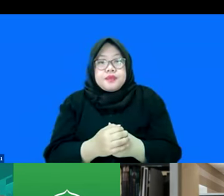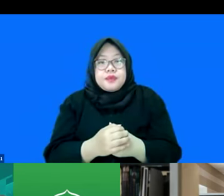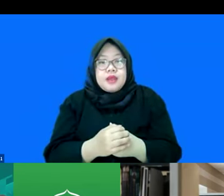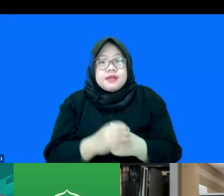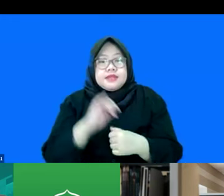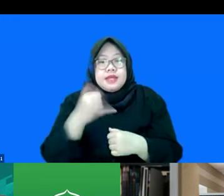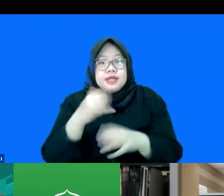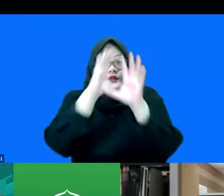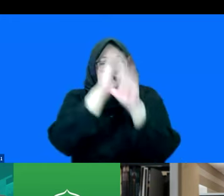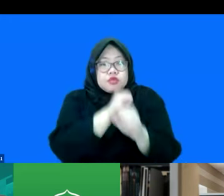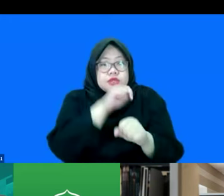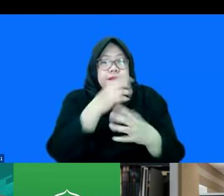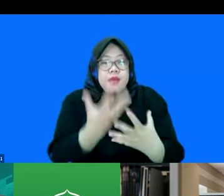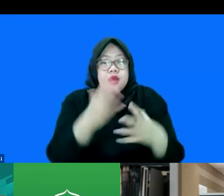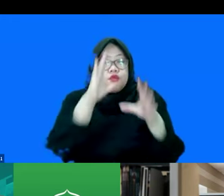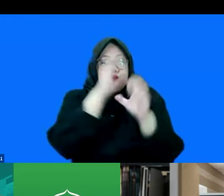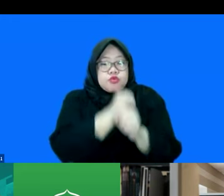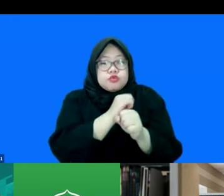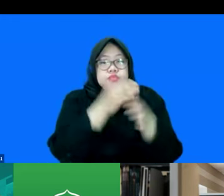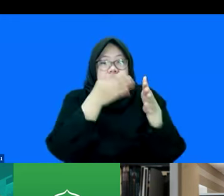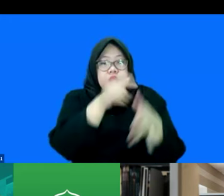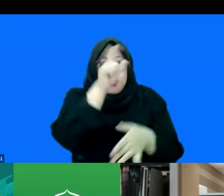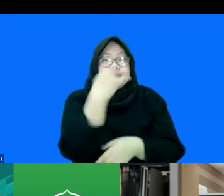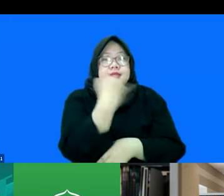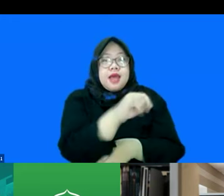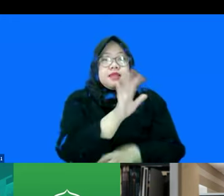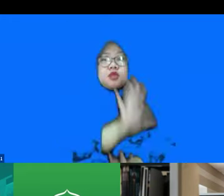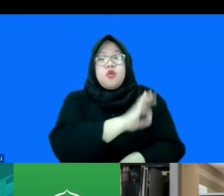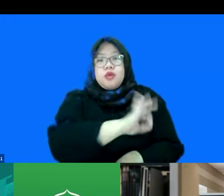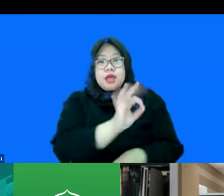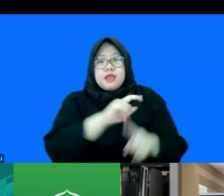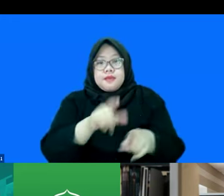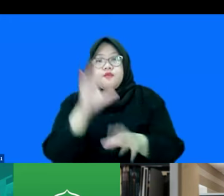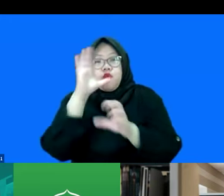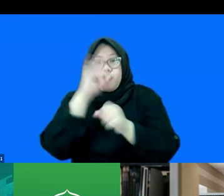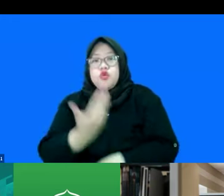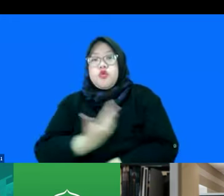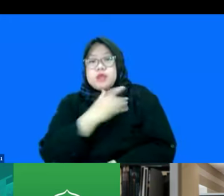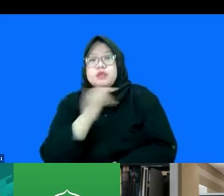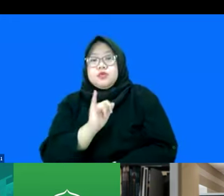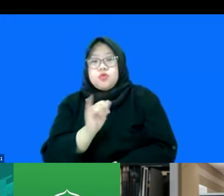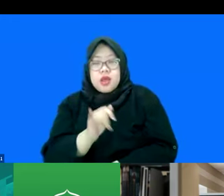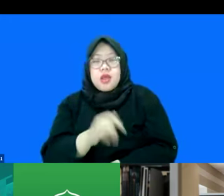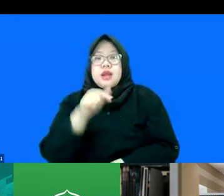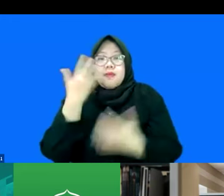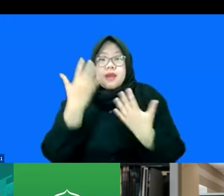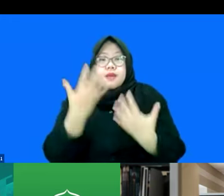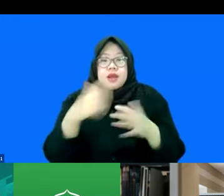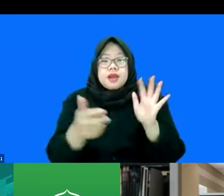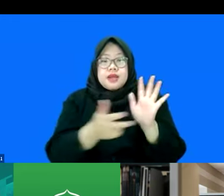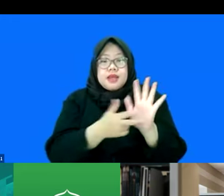hanya pelaku, tetapi juga korban ya. Bagaimana nilai-nilai itu kemudian juga bisa dimasukkan di